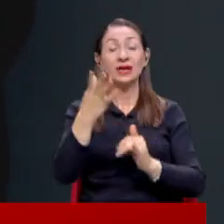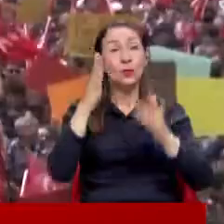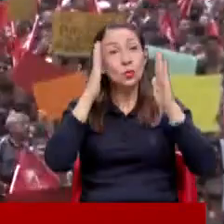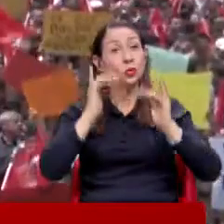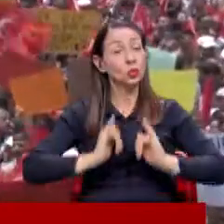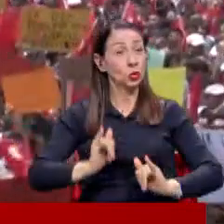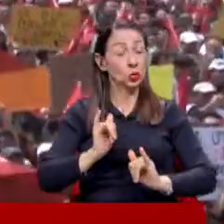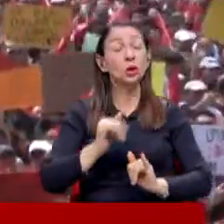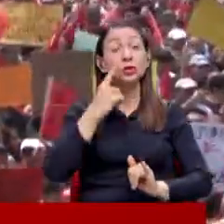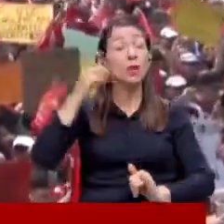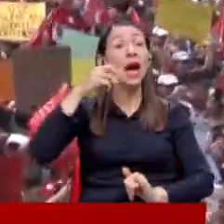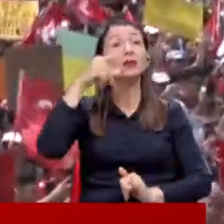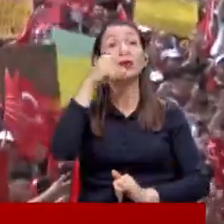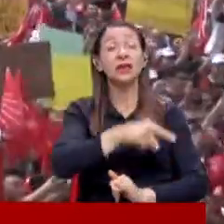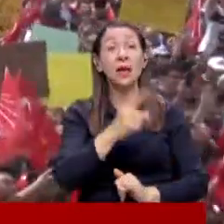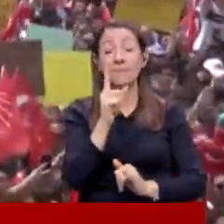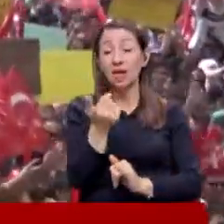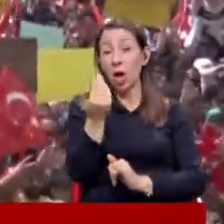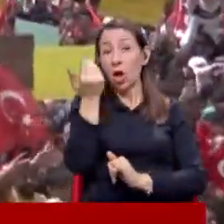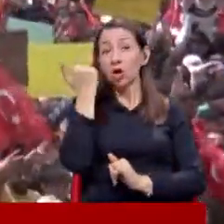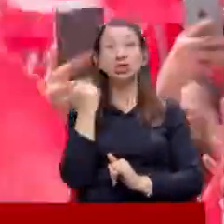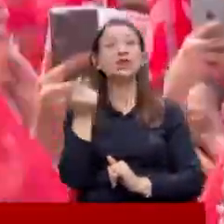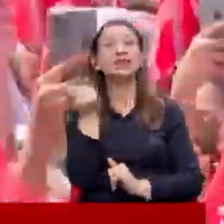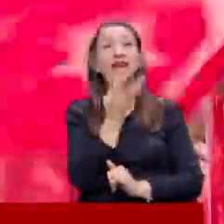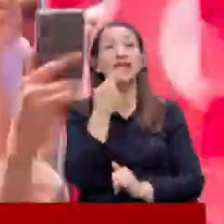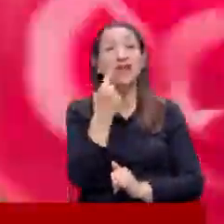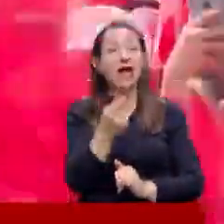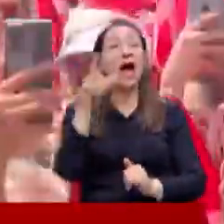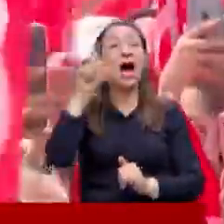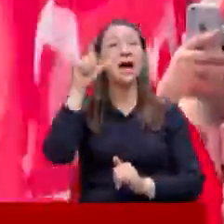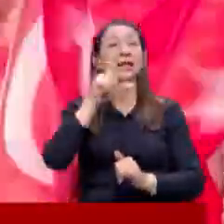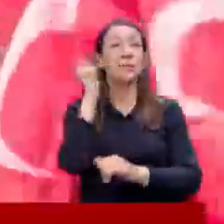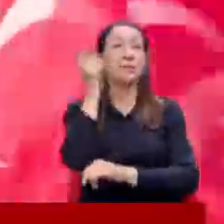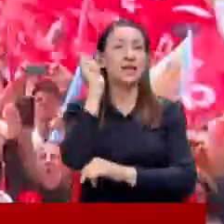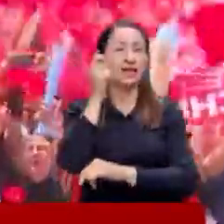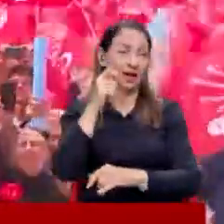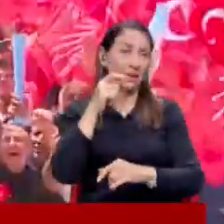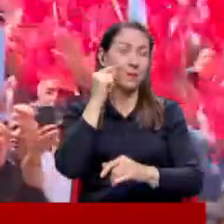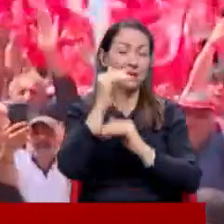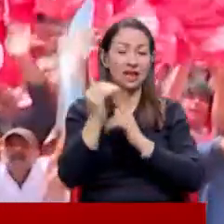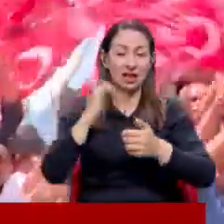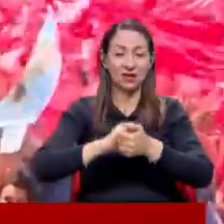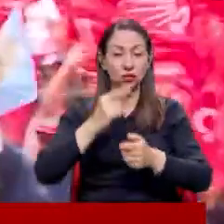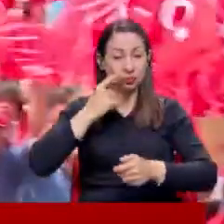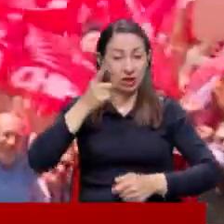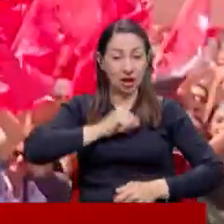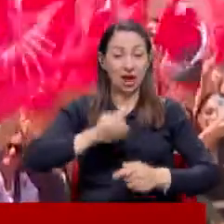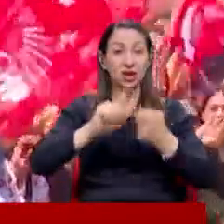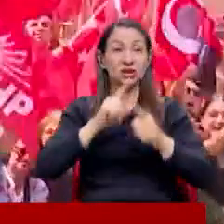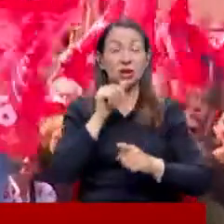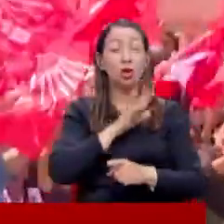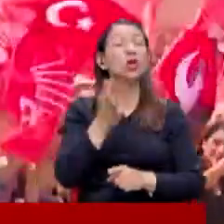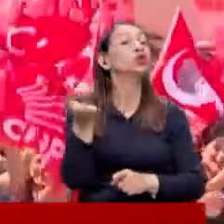huzuru. Cumhurbaşkanı Erdoğan'ın bir gün önce rakam verdiği Aydın mitingindeydi. Millet İttifakı Cumhurbaşkanı adayı Kemal